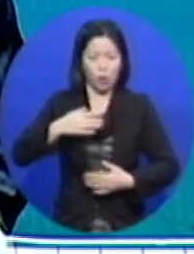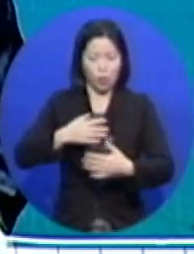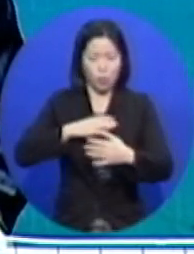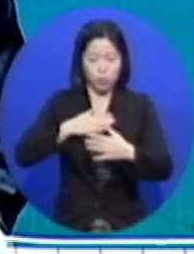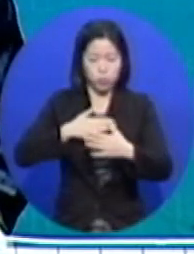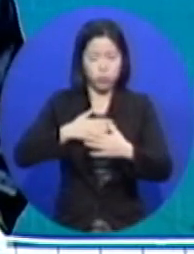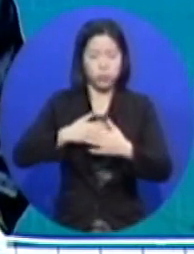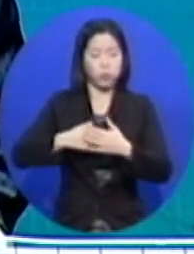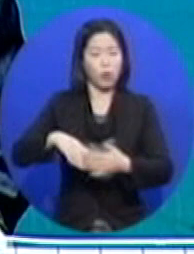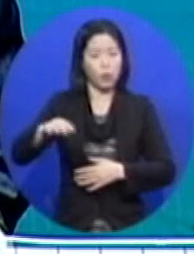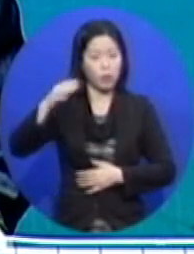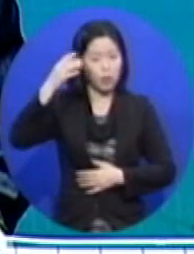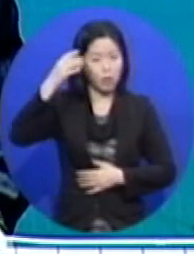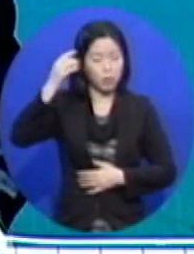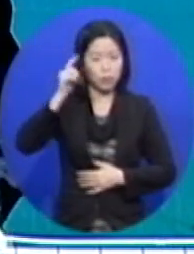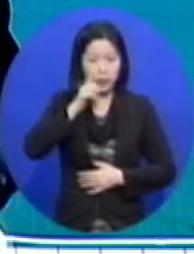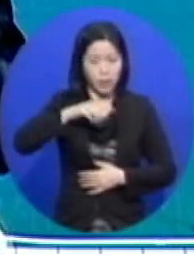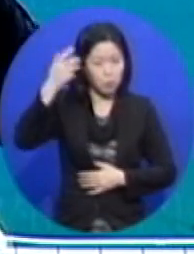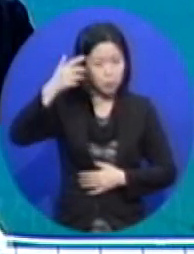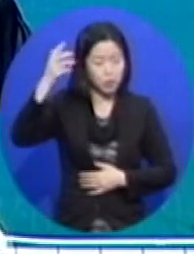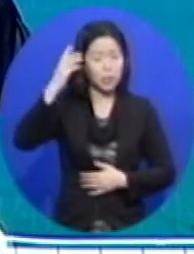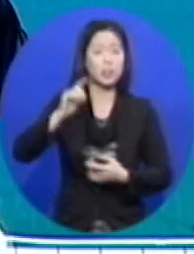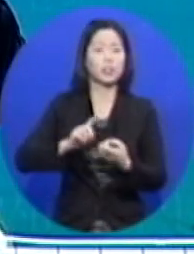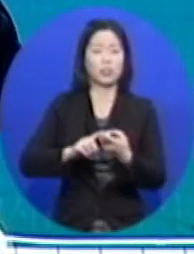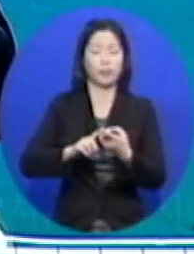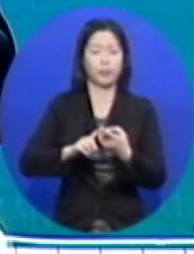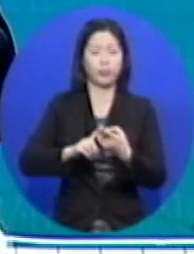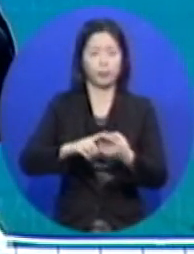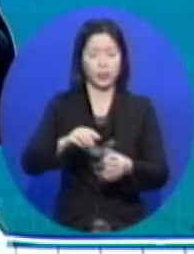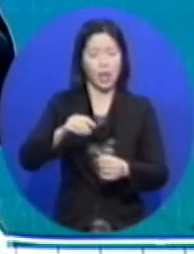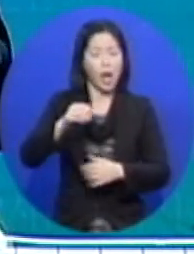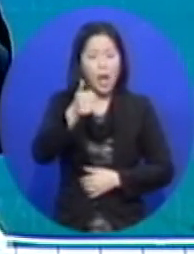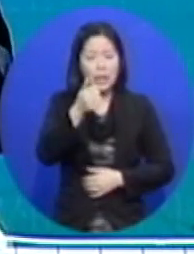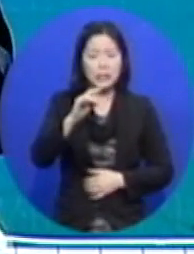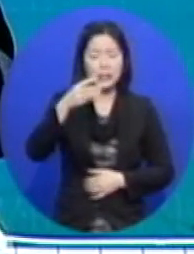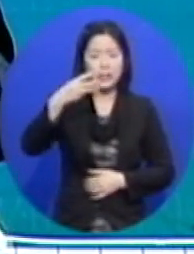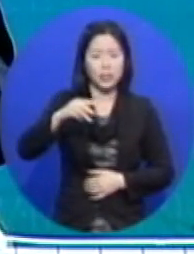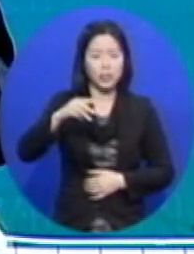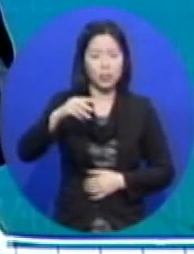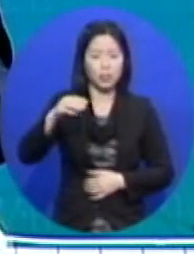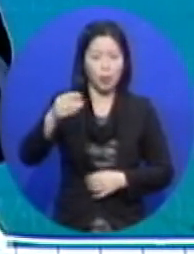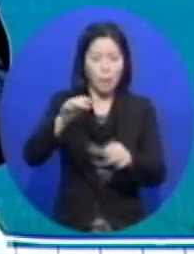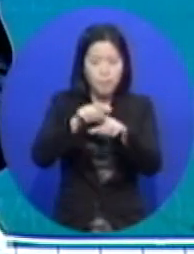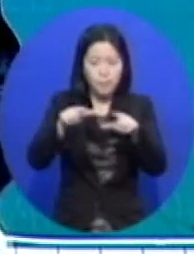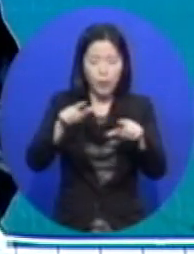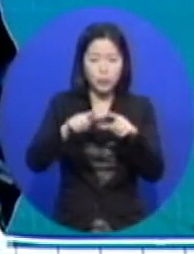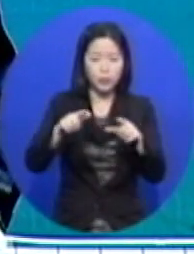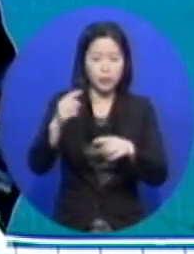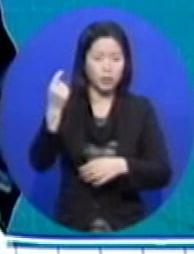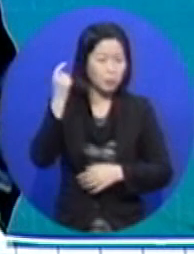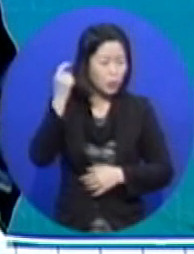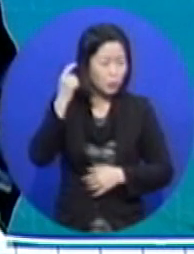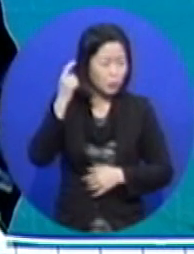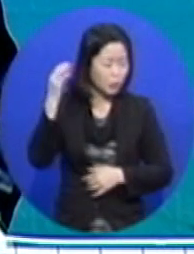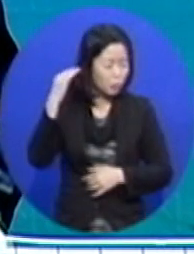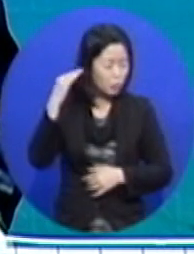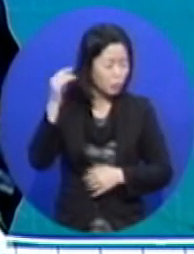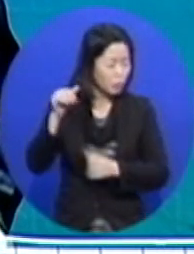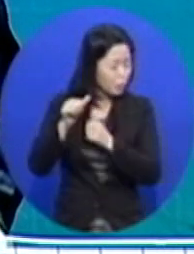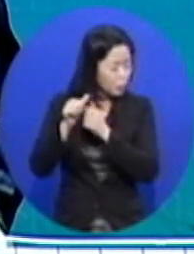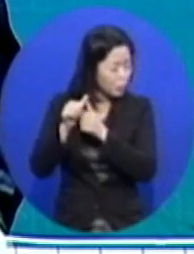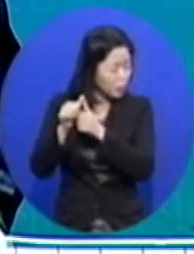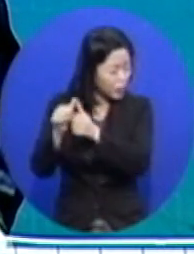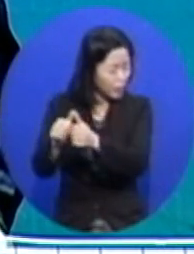줘 히틀러의 고백 때로 그는 늘 무슨 소린가를 계속 들으면서 행동했다 고 하는데